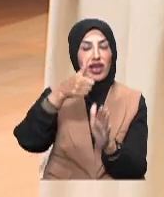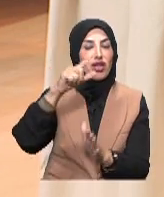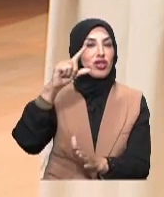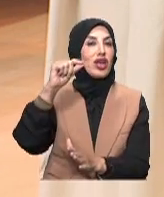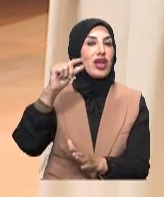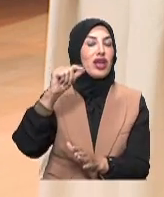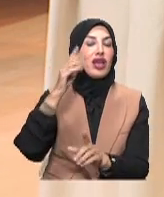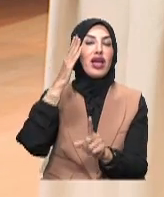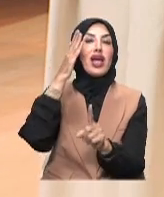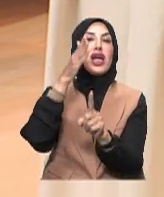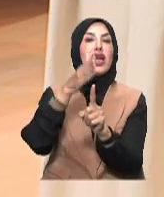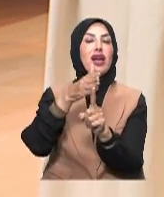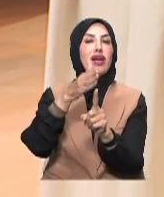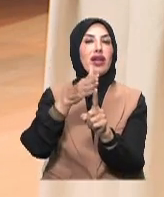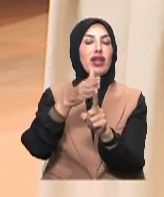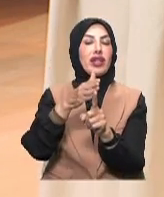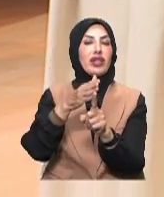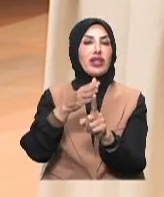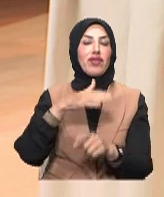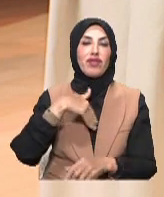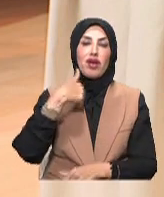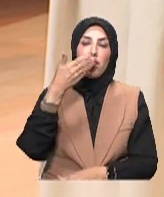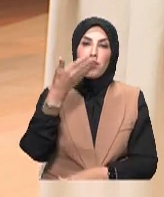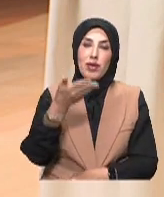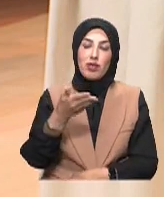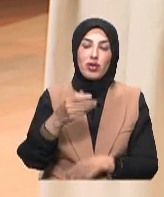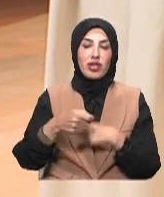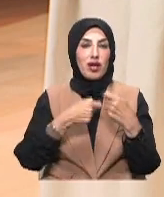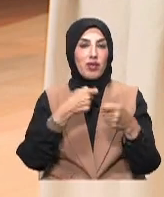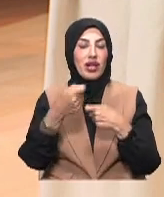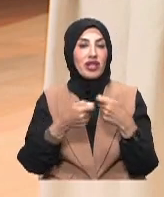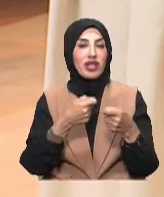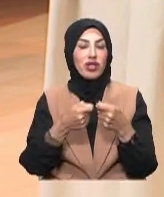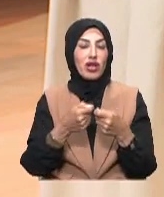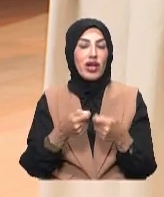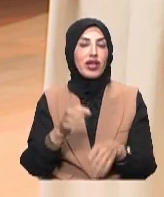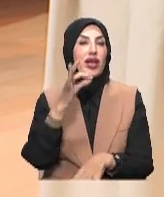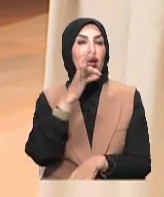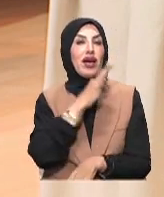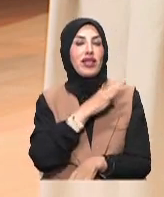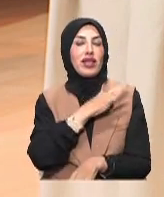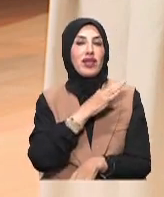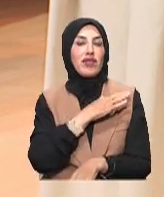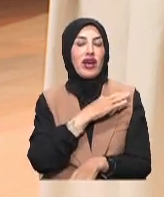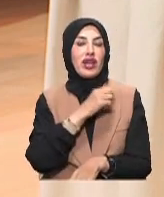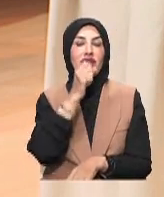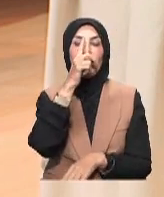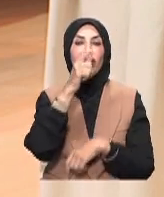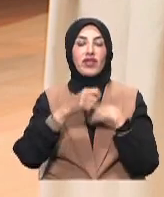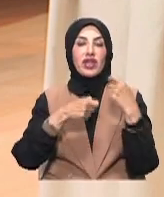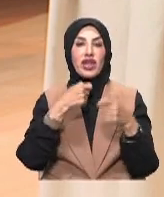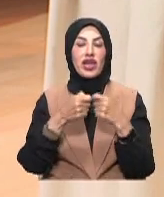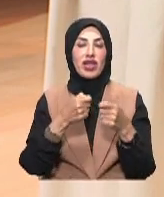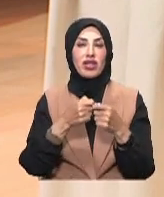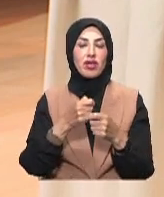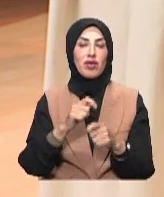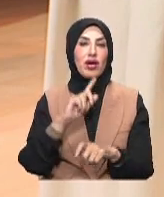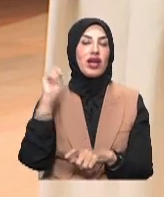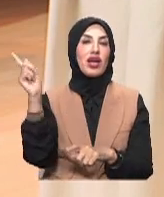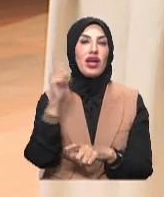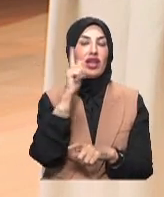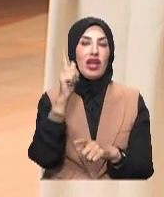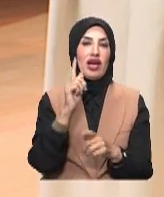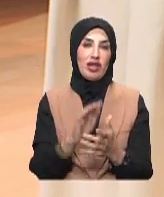والاستراتيجيه كخطوه استباقيه لاهداف تجاريه وماليه لامدادات الطاقه في اسواق المال العالميه فيصل الجاسم قناه